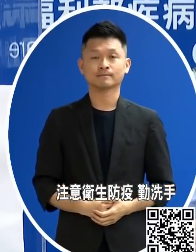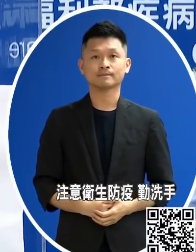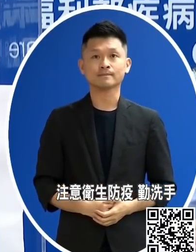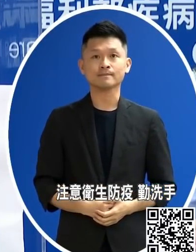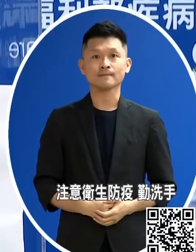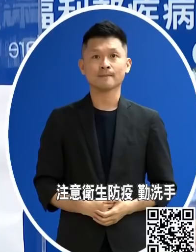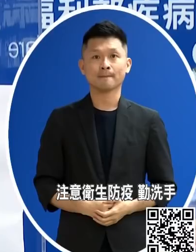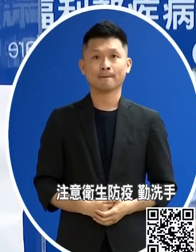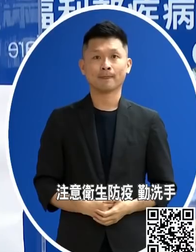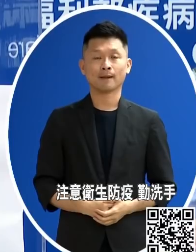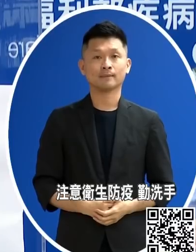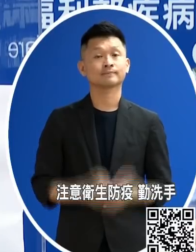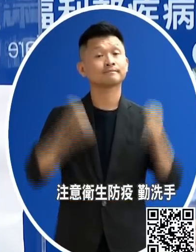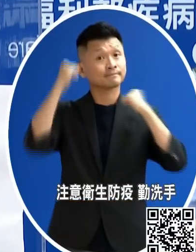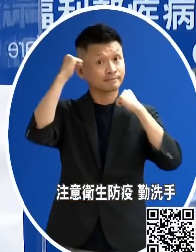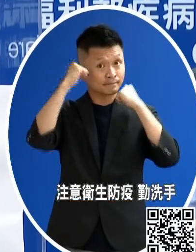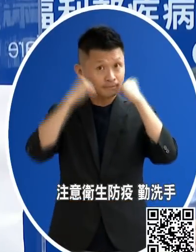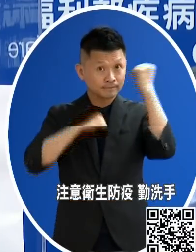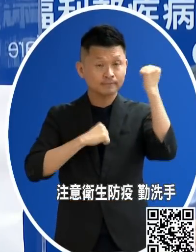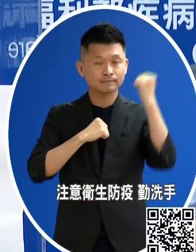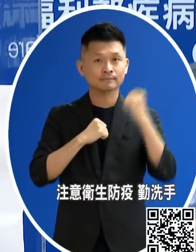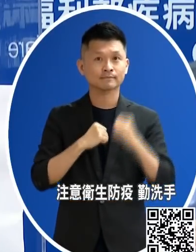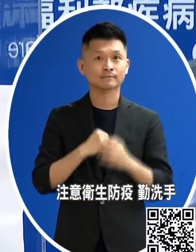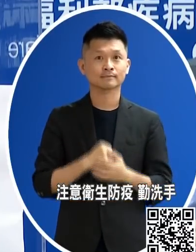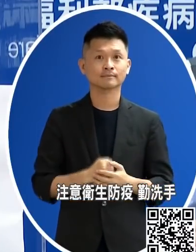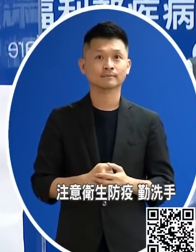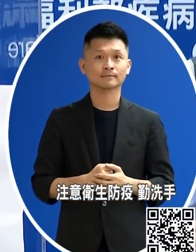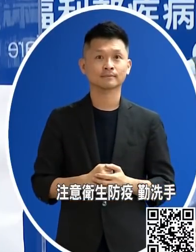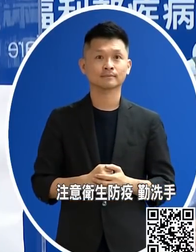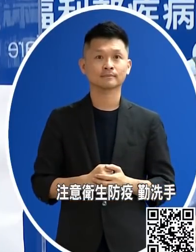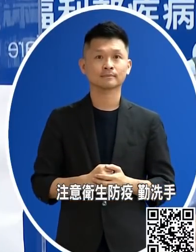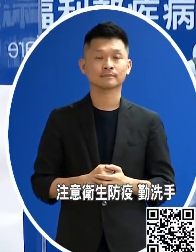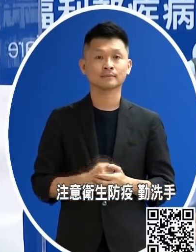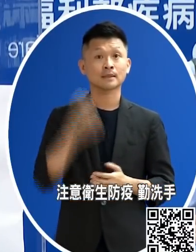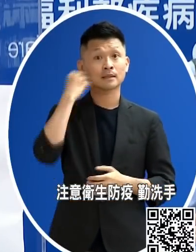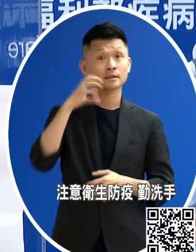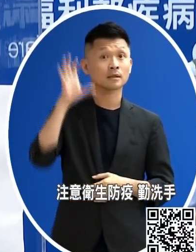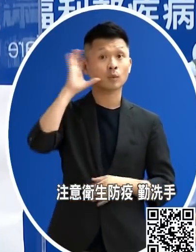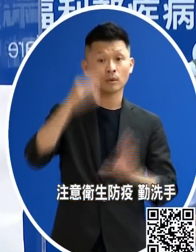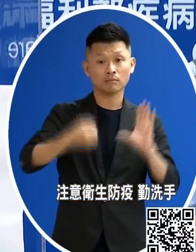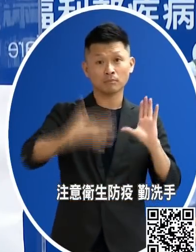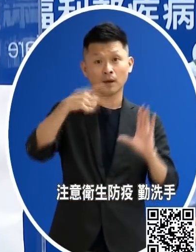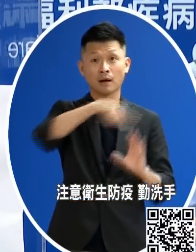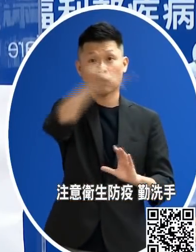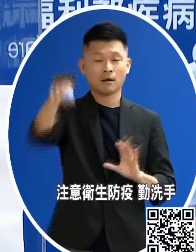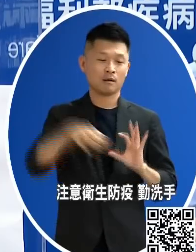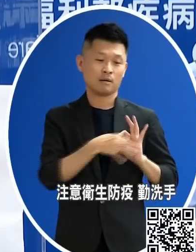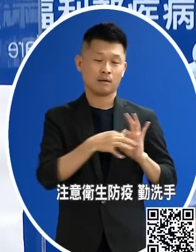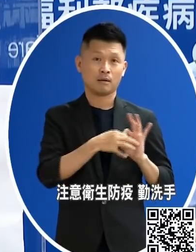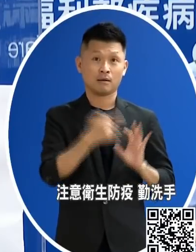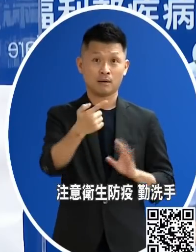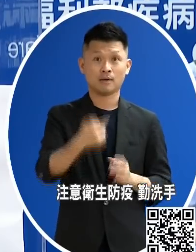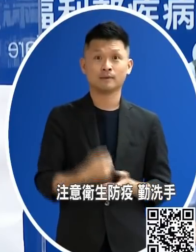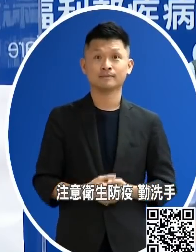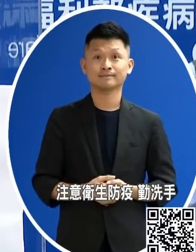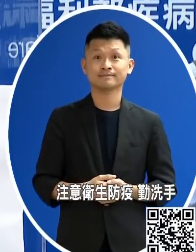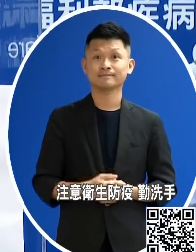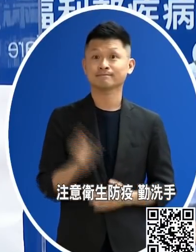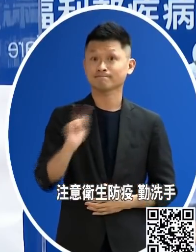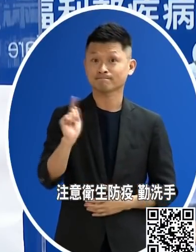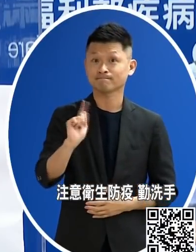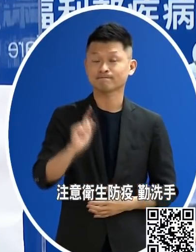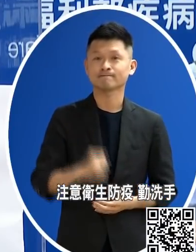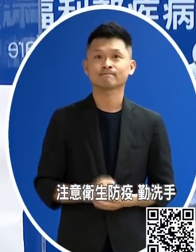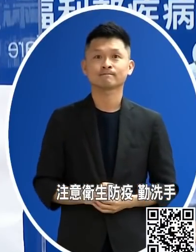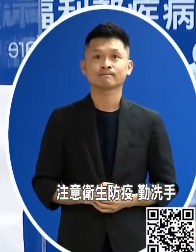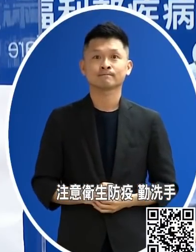好，那早上大概因为这个新闻大家也蛮关心的，就有关于就是不管